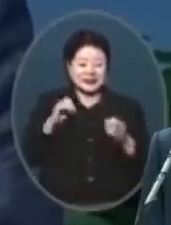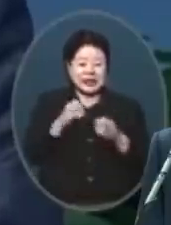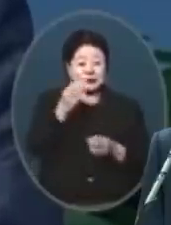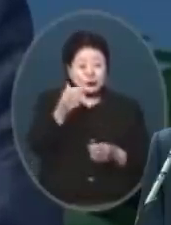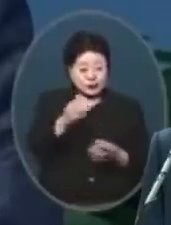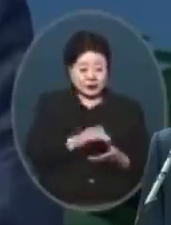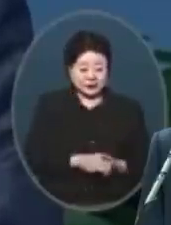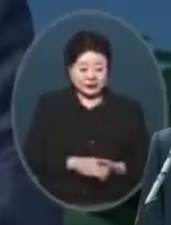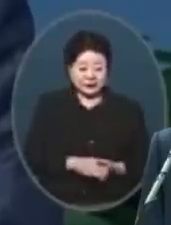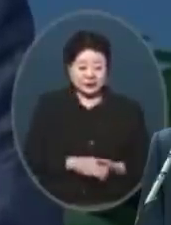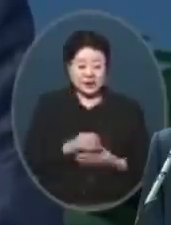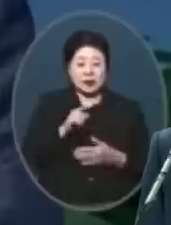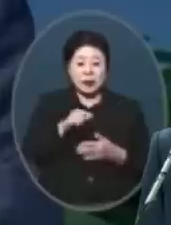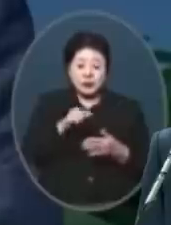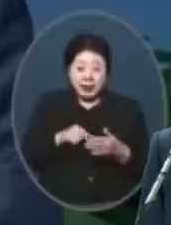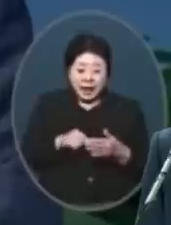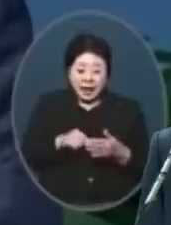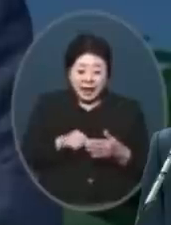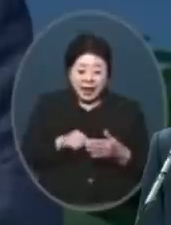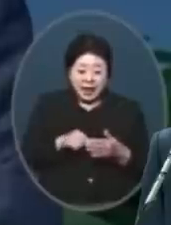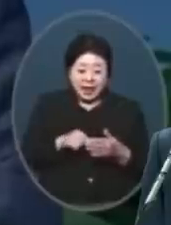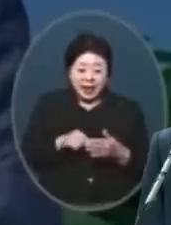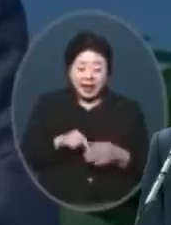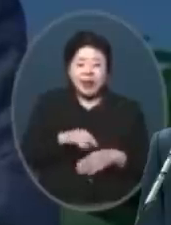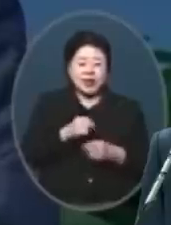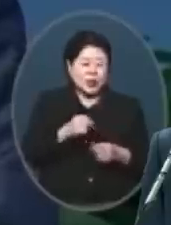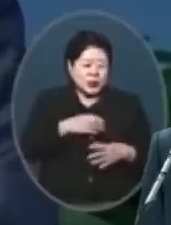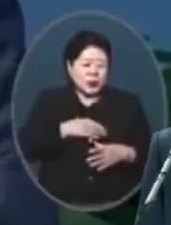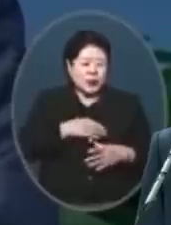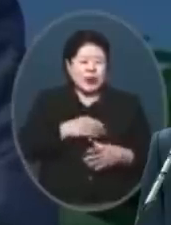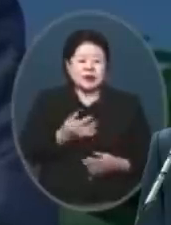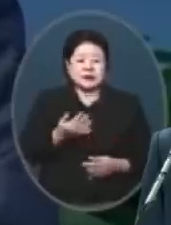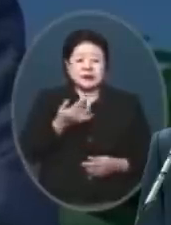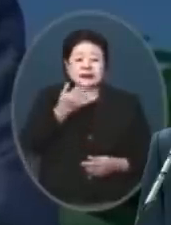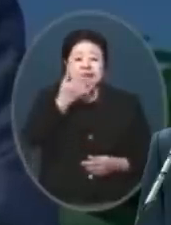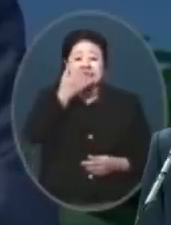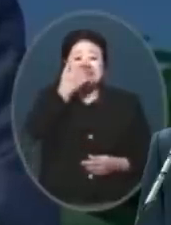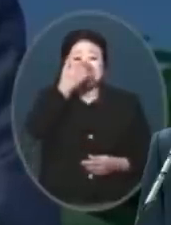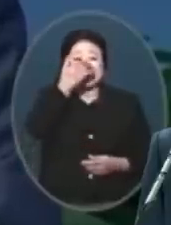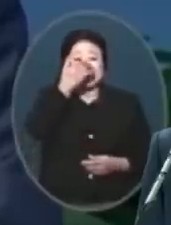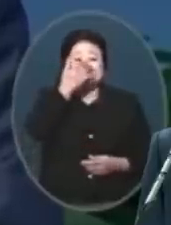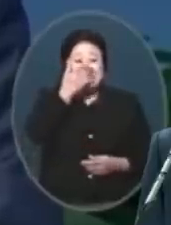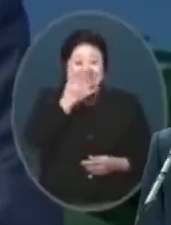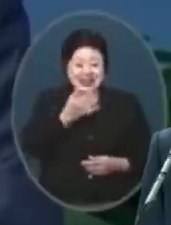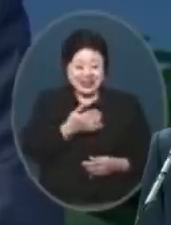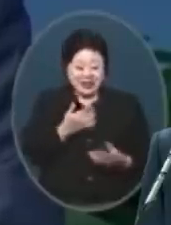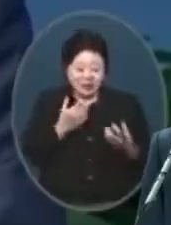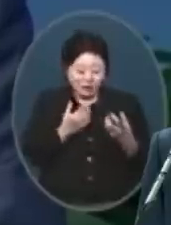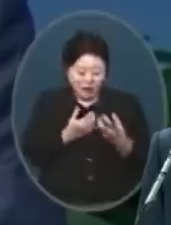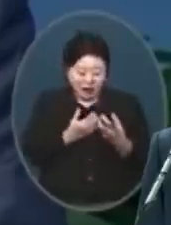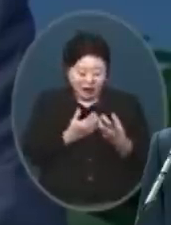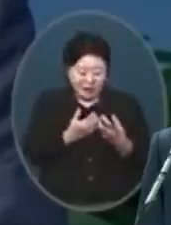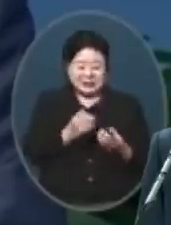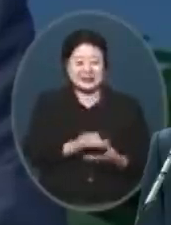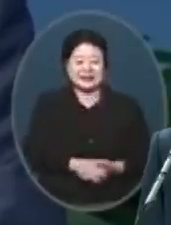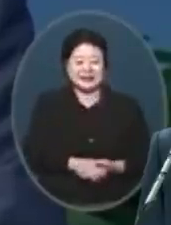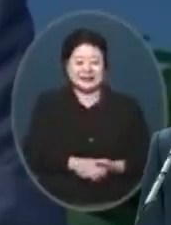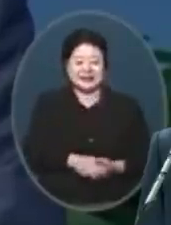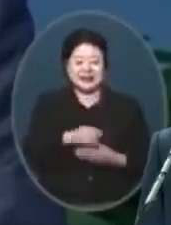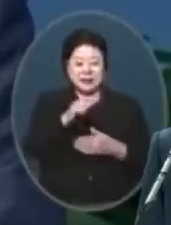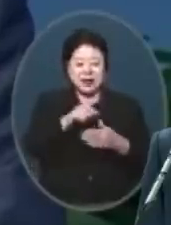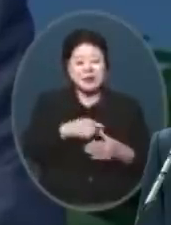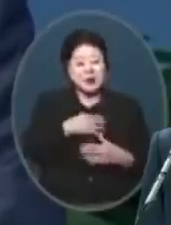응답하시면 마음속에 놀라운 향기가 마음에 가득 차는 것입니다.